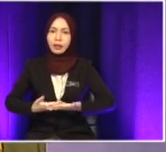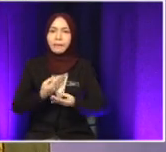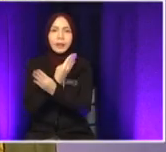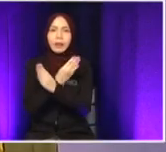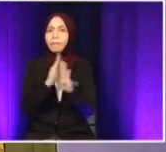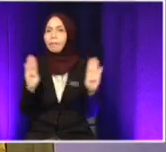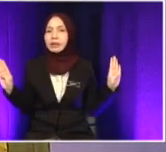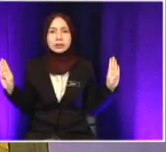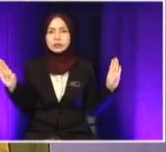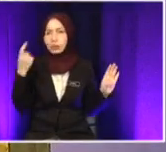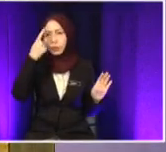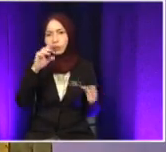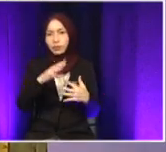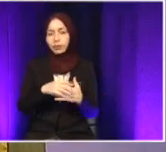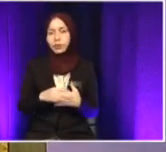oke